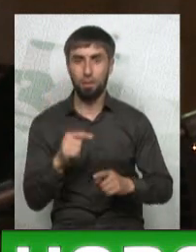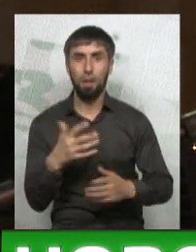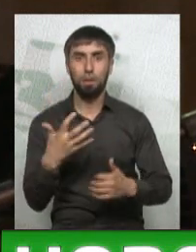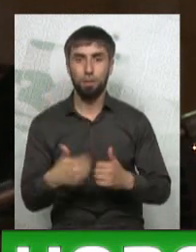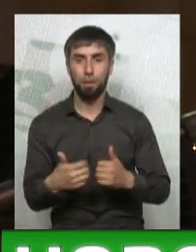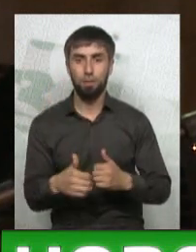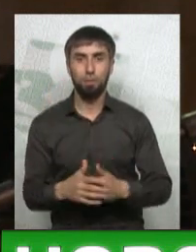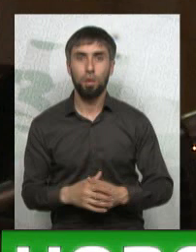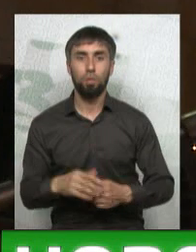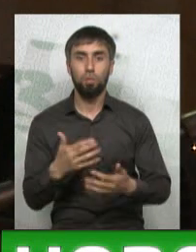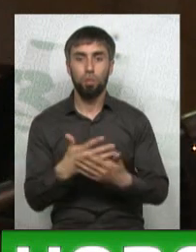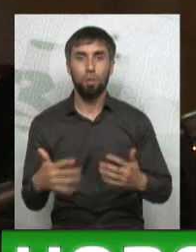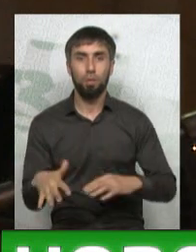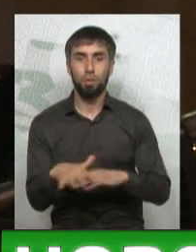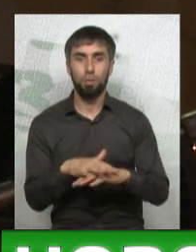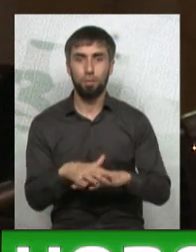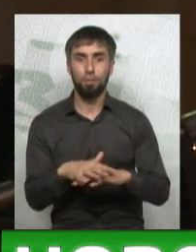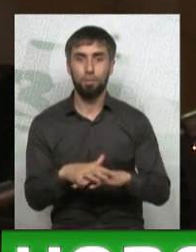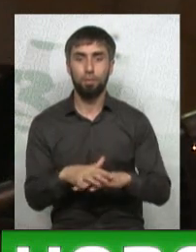среди других народов